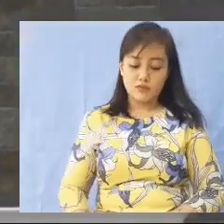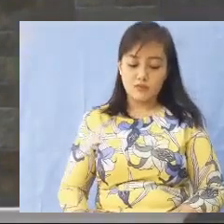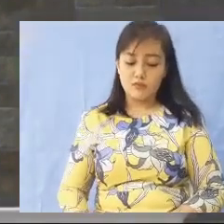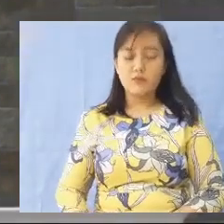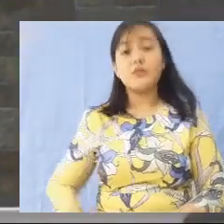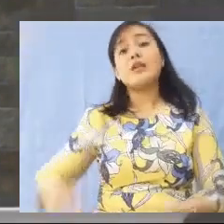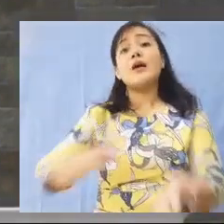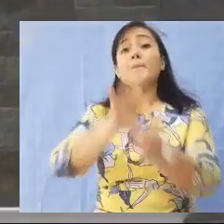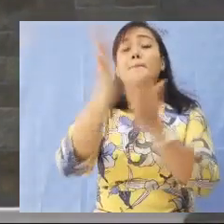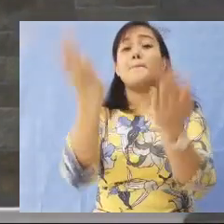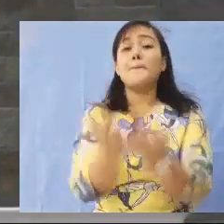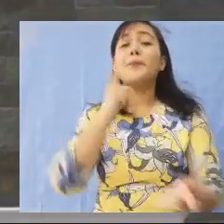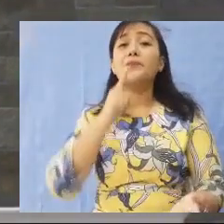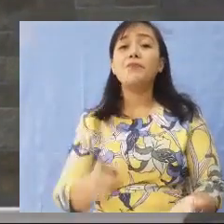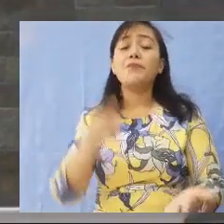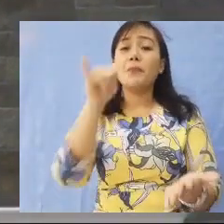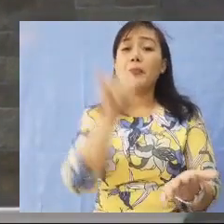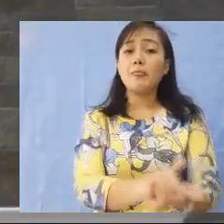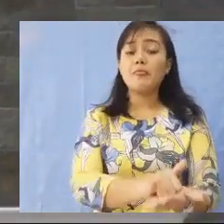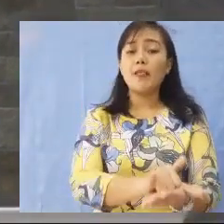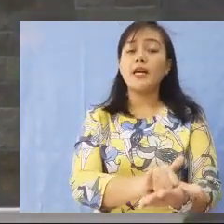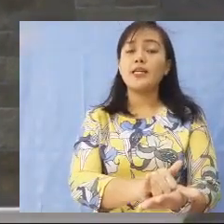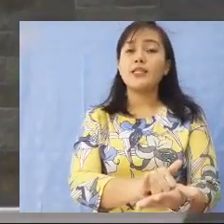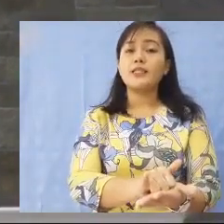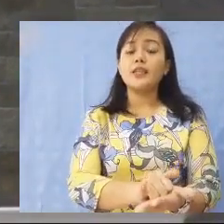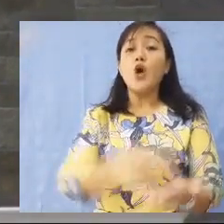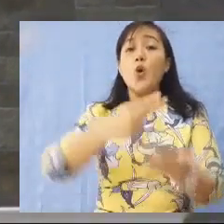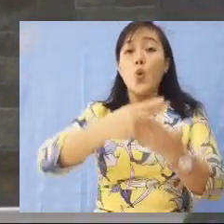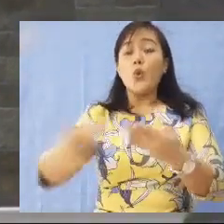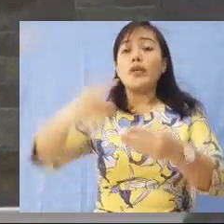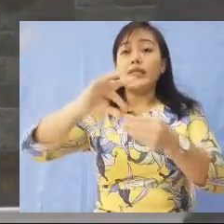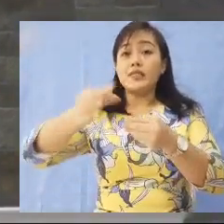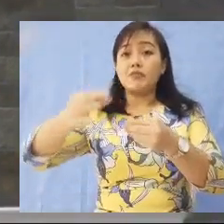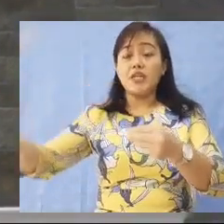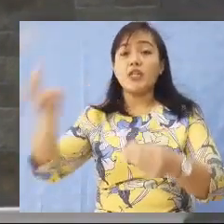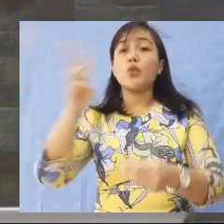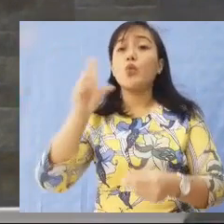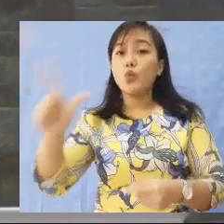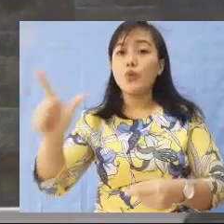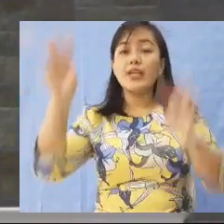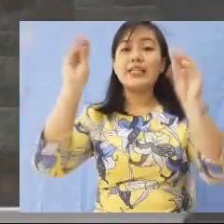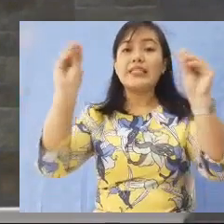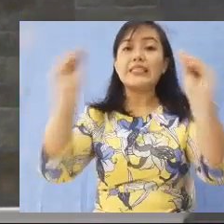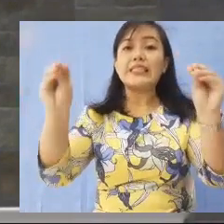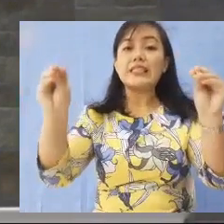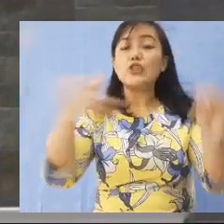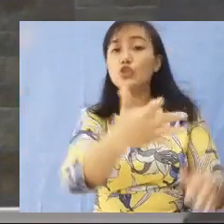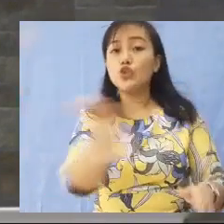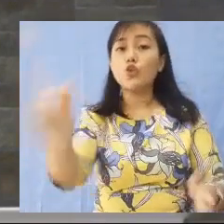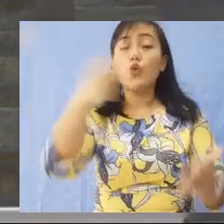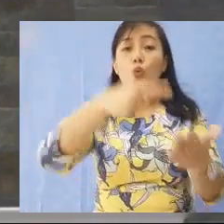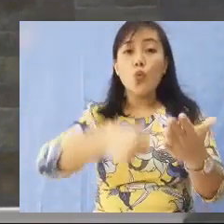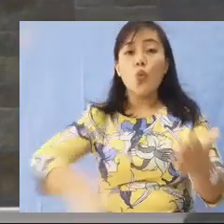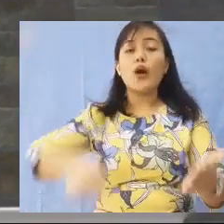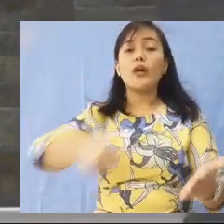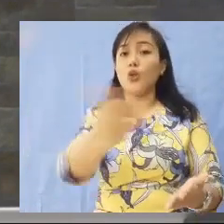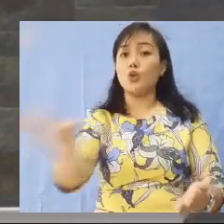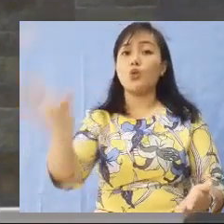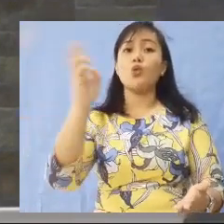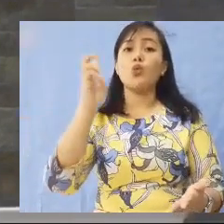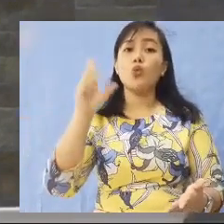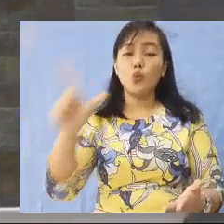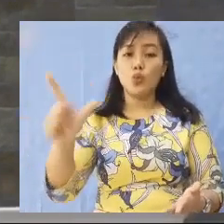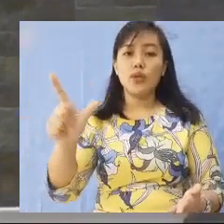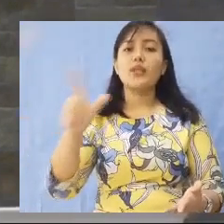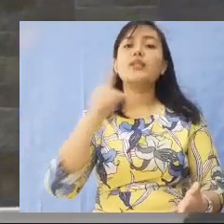mo. Bakit? He is a person alongside with you na magsasalita sa panahon